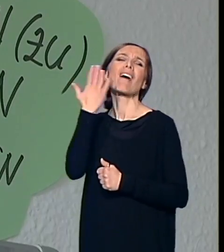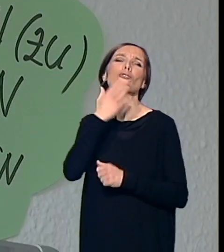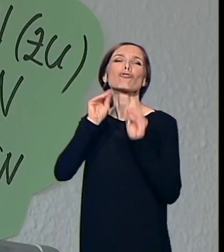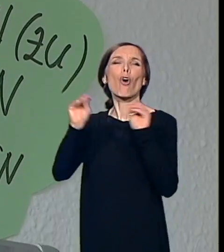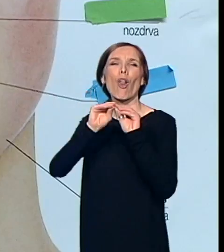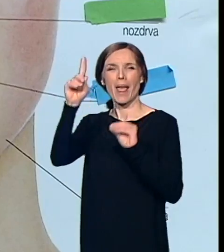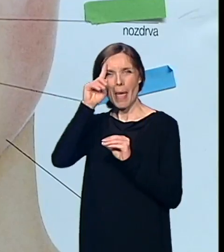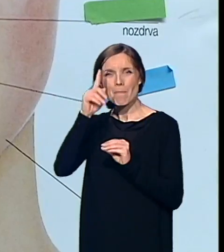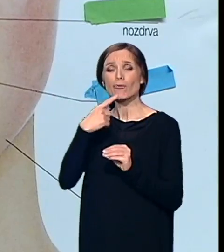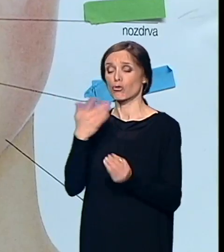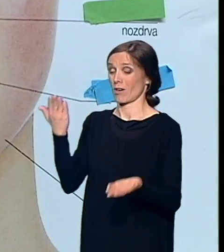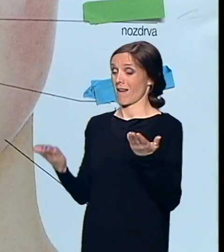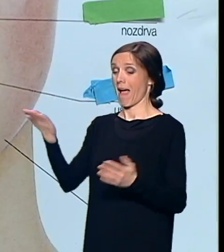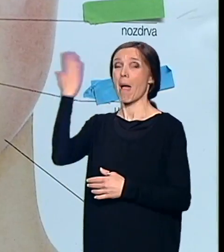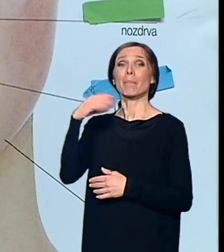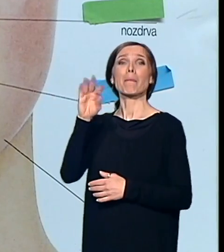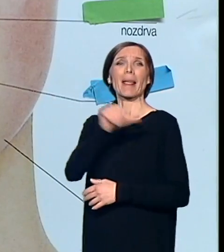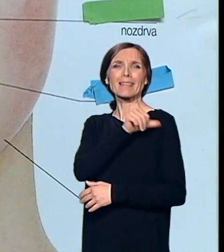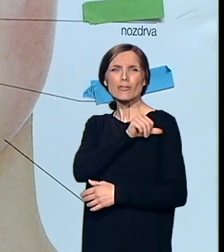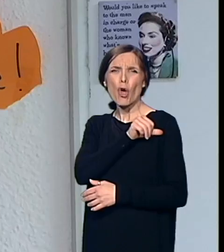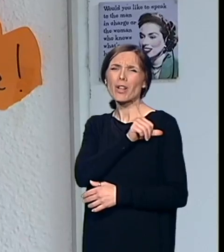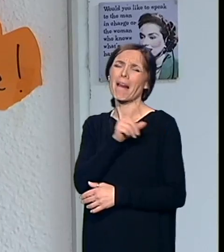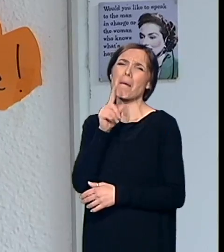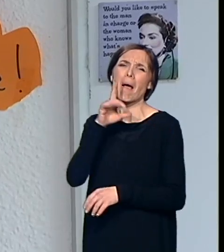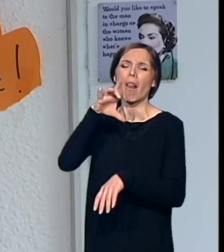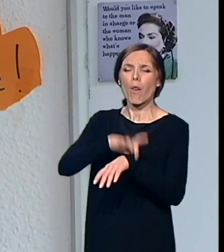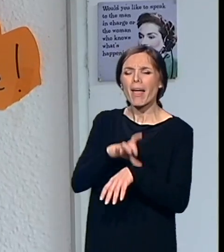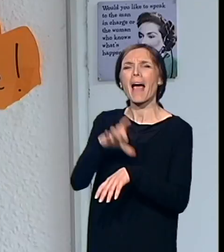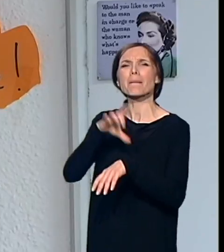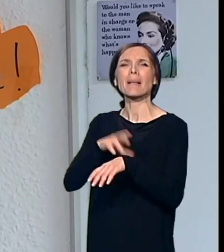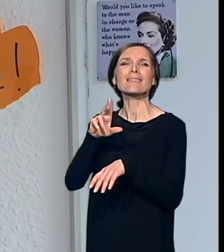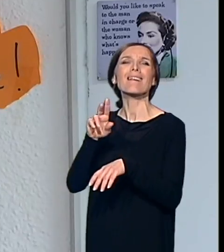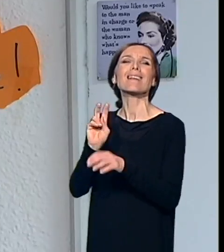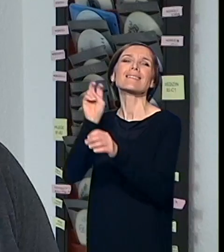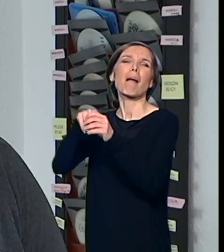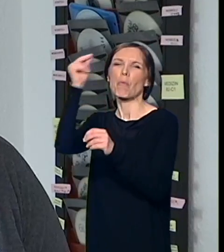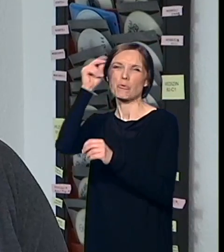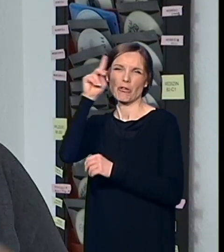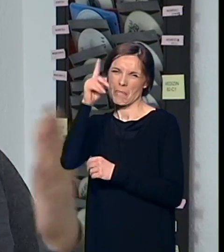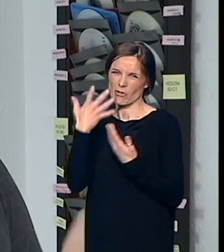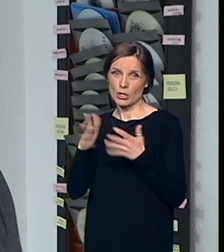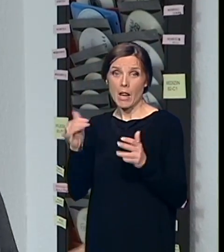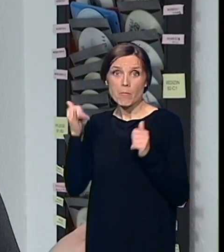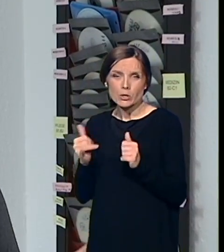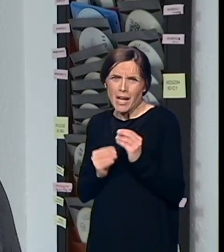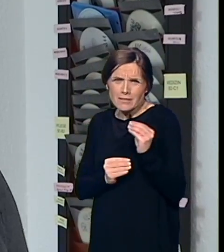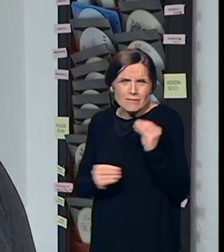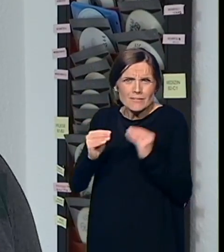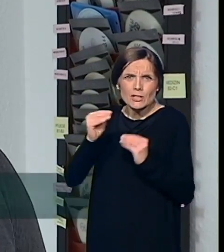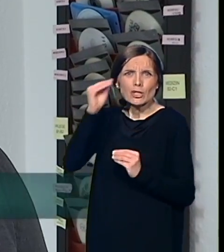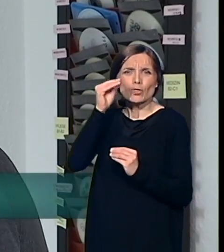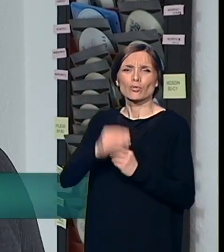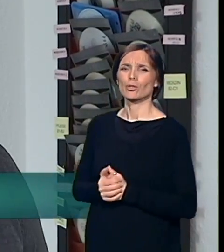sestra, danas nema mnogo onih koji uče nemački, a da nisu zdravstveni radnici. Kada poredimo pre 15 godina